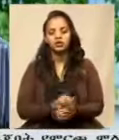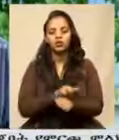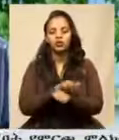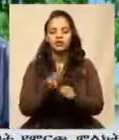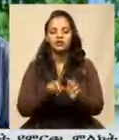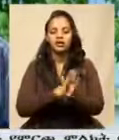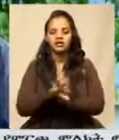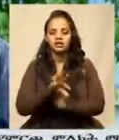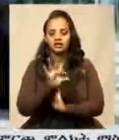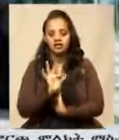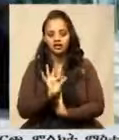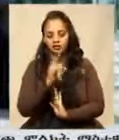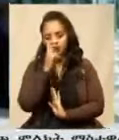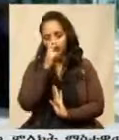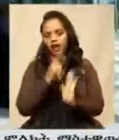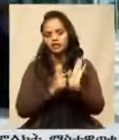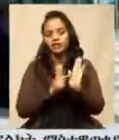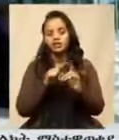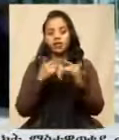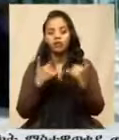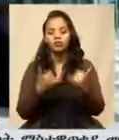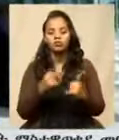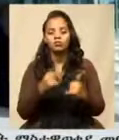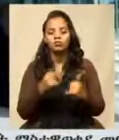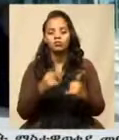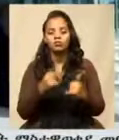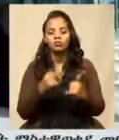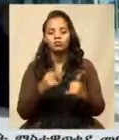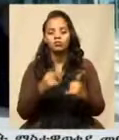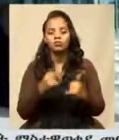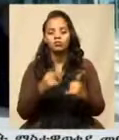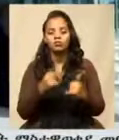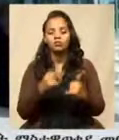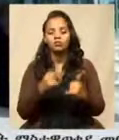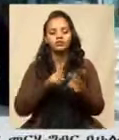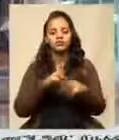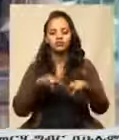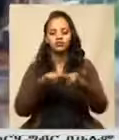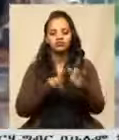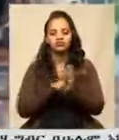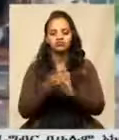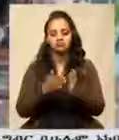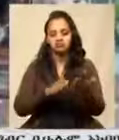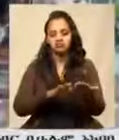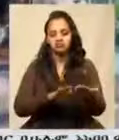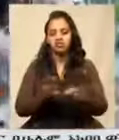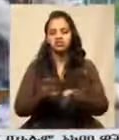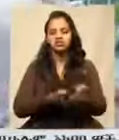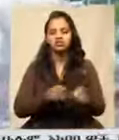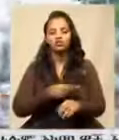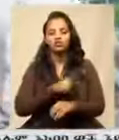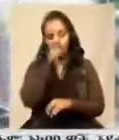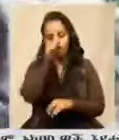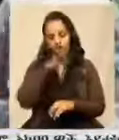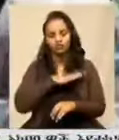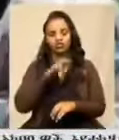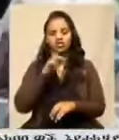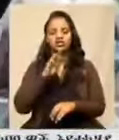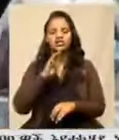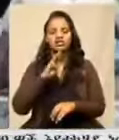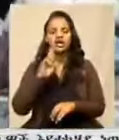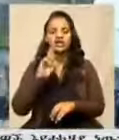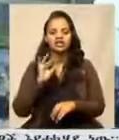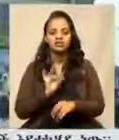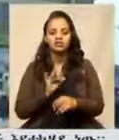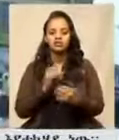ቫይረስ እንደተገኘባቸው ያሳያል። እስካሁንም ከ22 ሰዎች በላይ በዞኑ በቫይረሱ ሳቢያ ለህልፈት መዳረጋቸውን የጠቆሙት አቶ ደሳለኝ በክልሉ